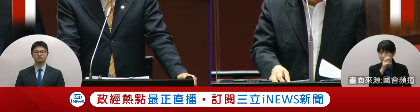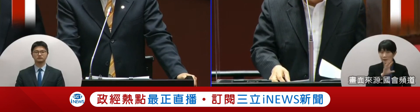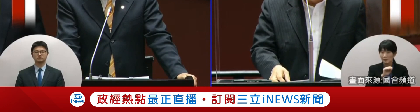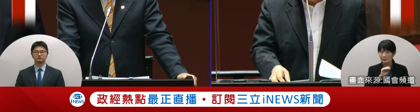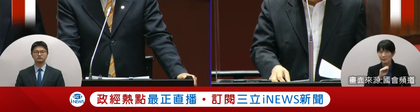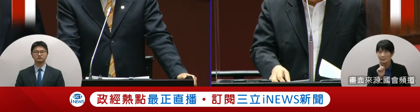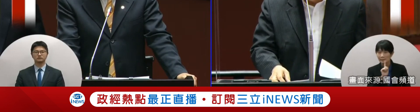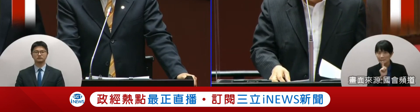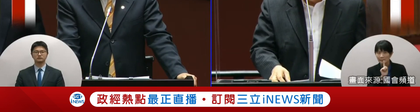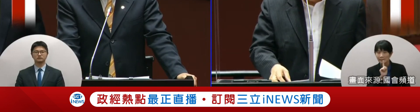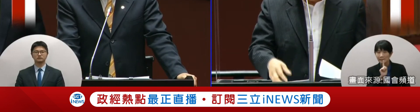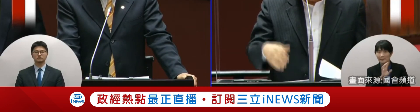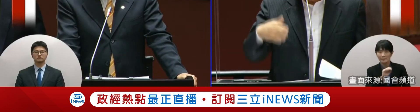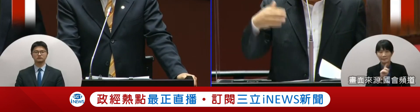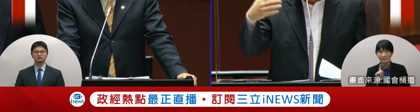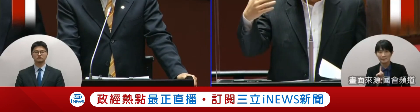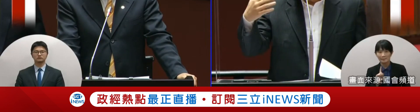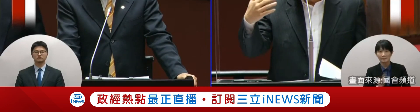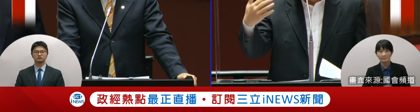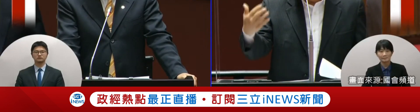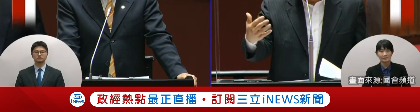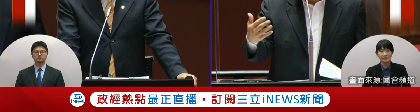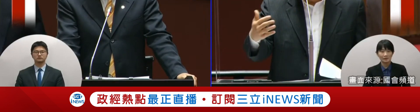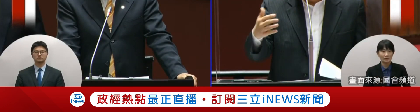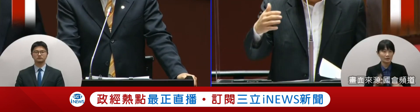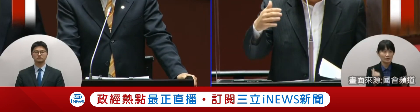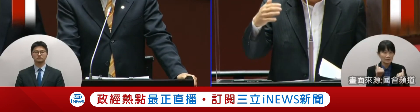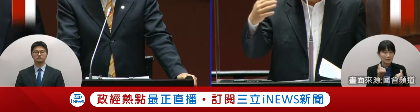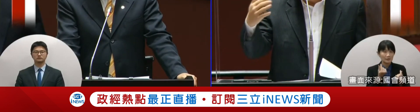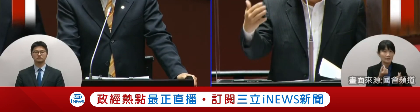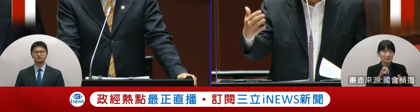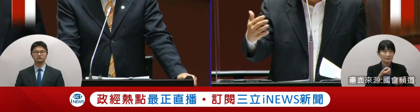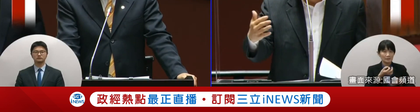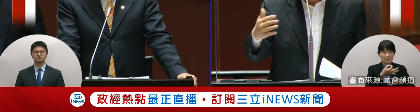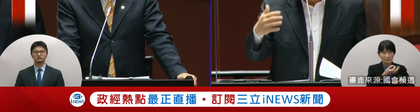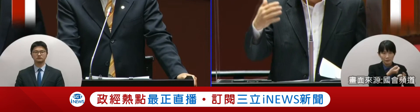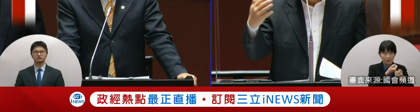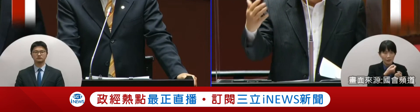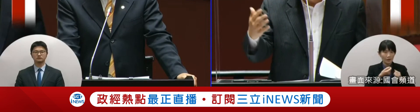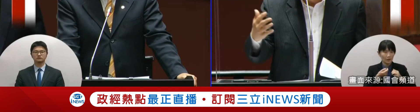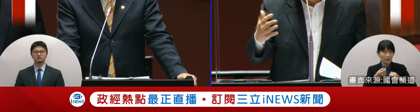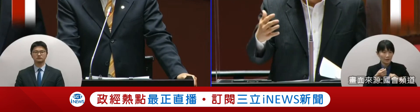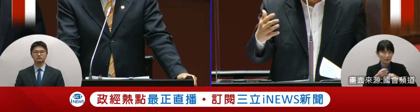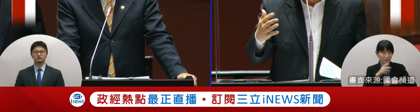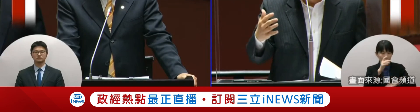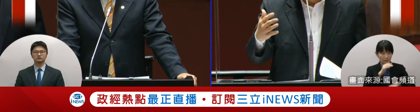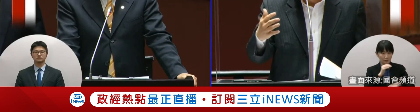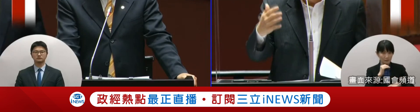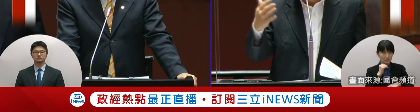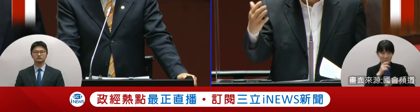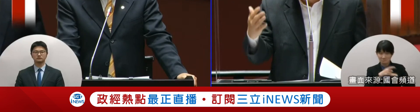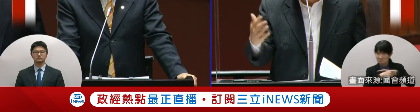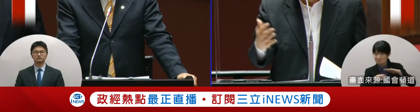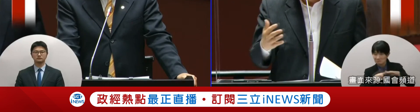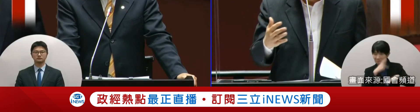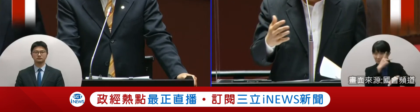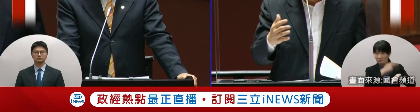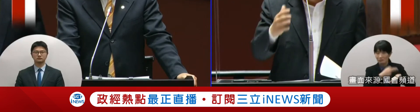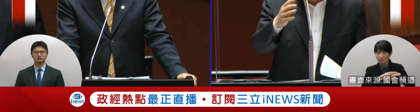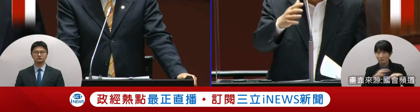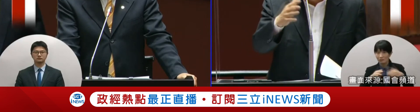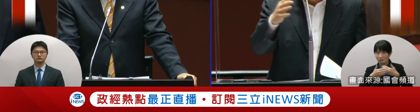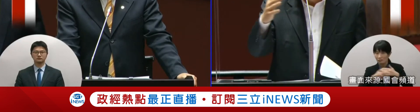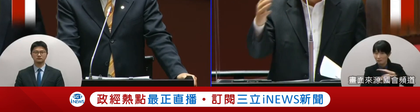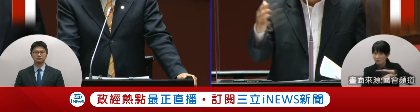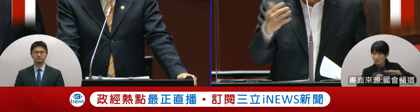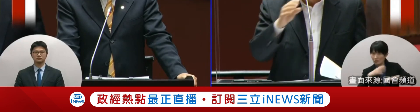子去销售或者是窃取台湾高科技的一些技术，然后